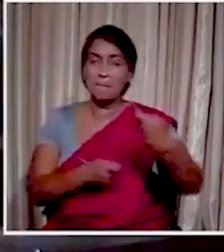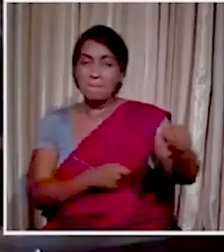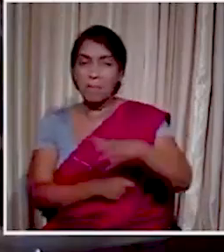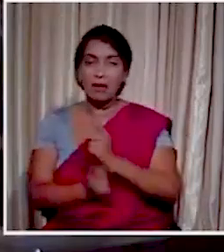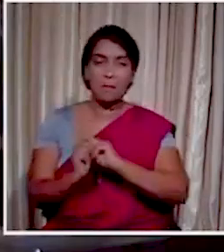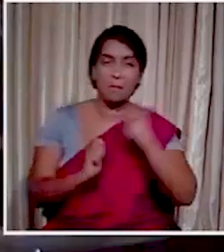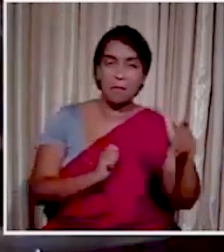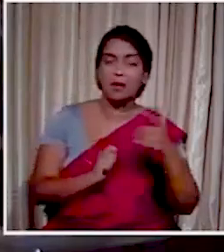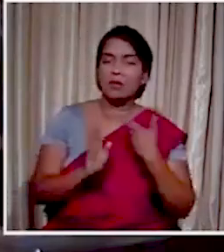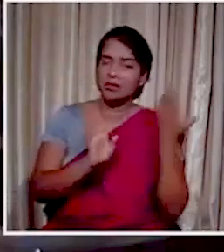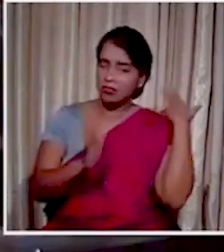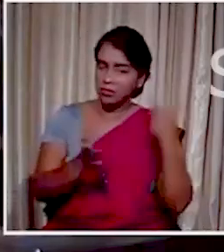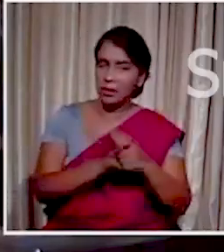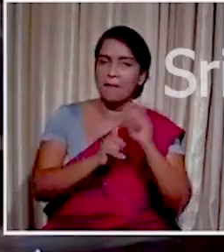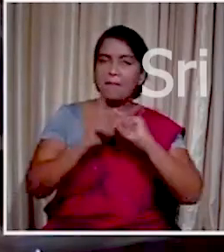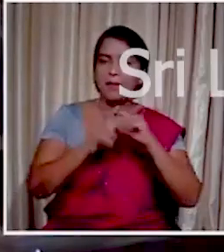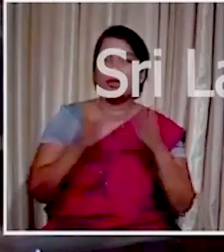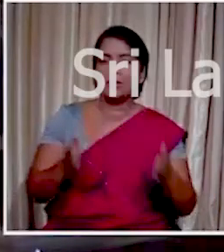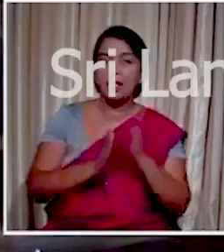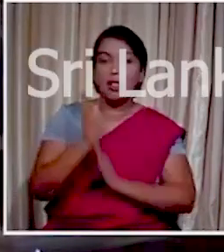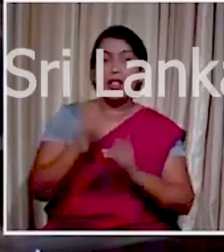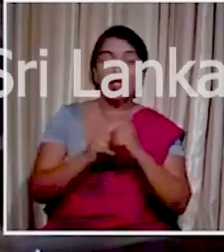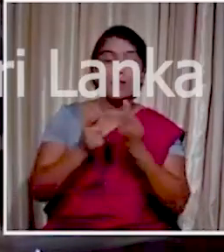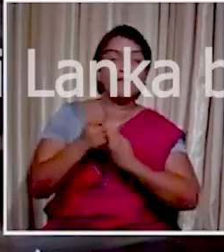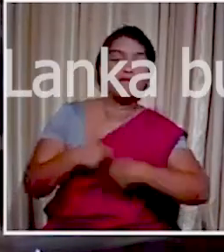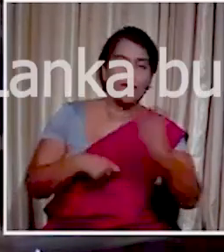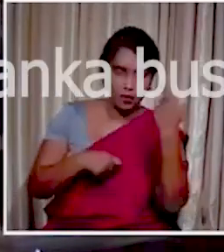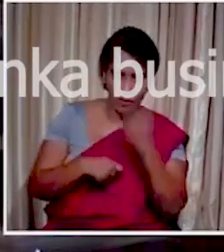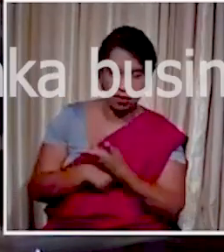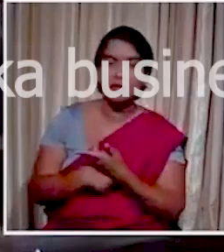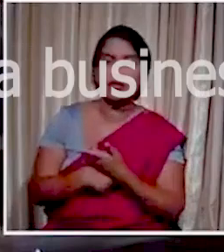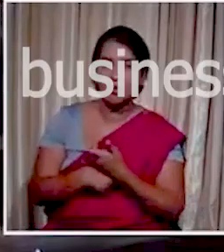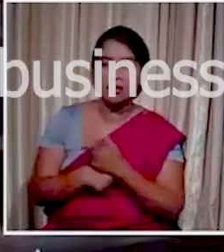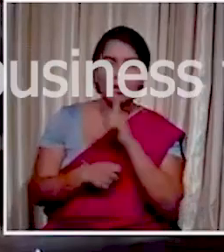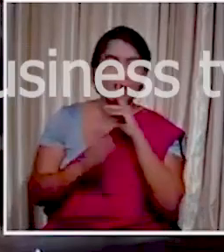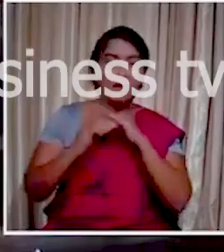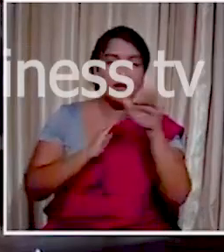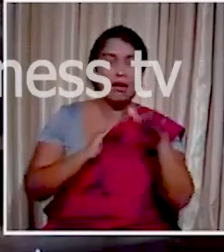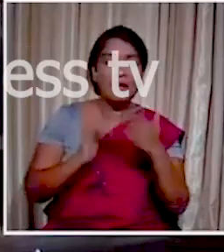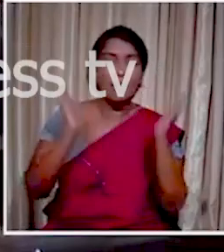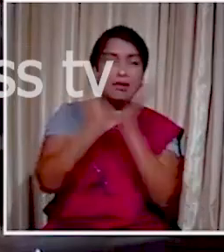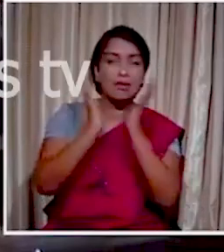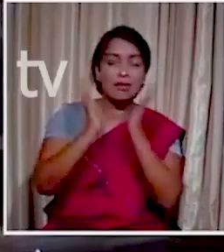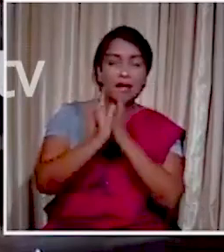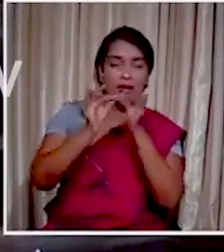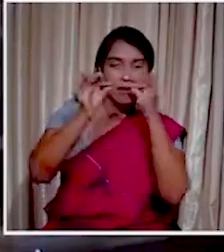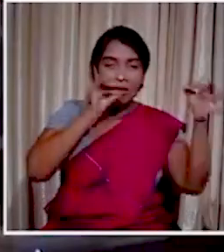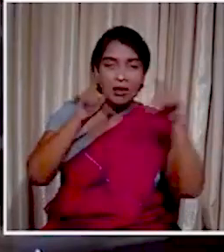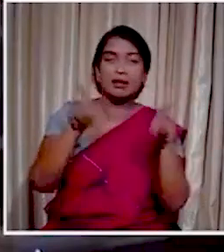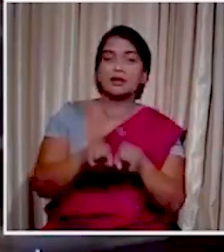මේ පාර්ලිමේන්තුවට තිබෙනවා මන්ත්‍රීවරු විකිණෙනවා හරියට ගම්වල තේක ගහට වට අඩි ගන්න කියනෝ වගේ